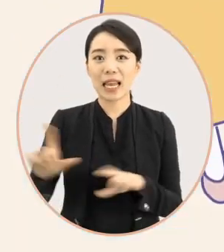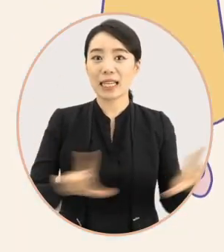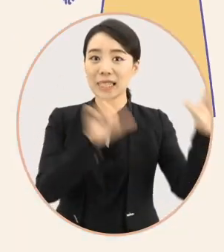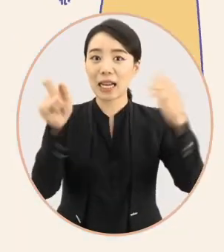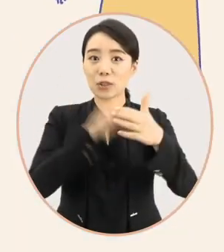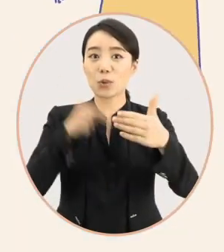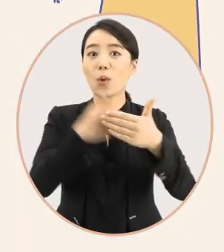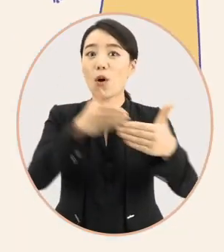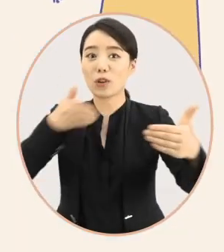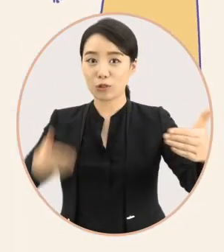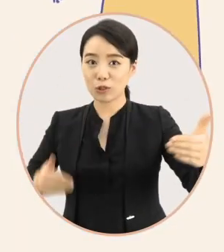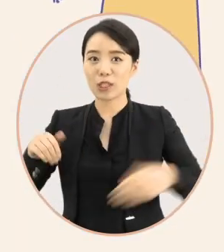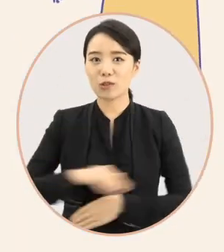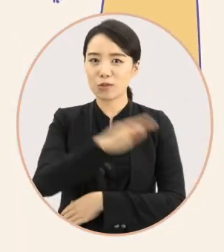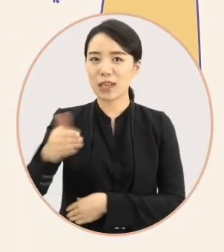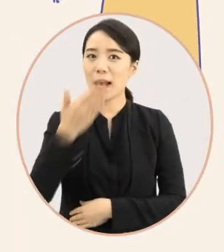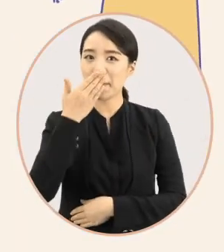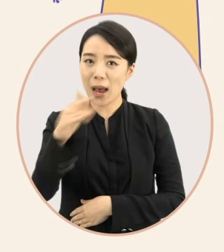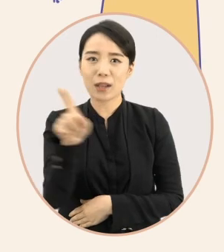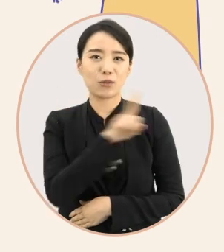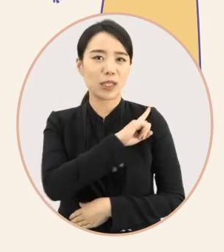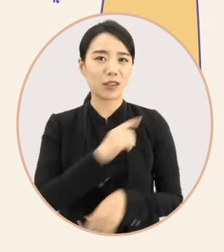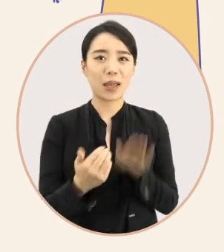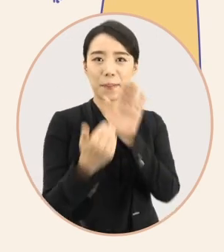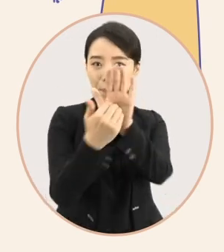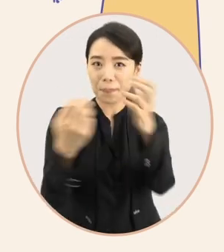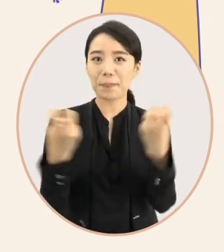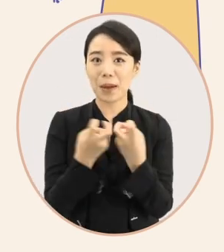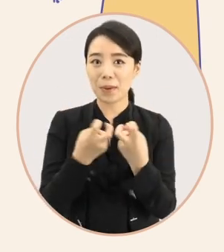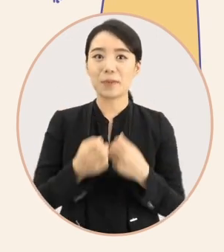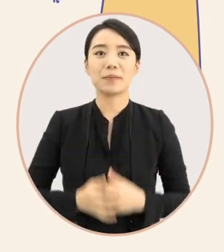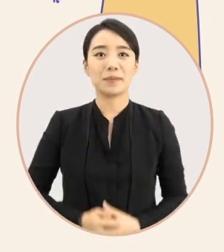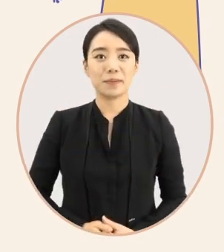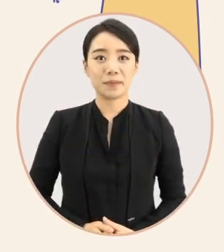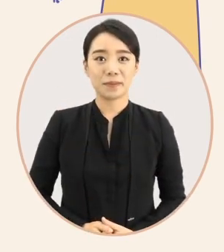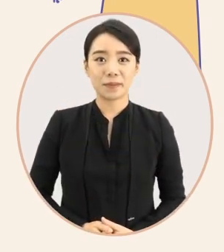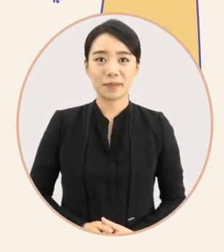생활 속 거리두기는 우리가 실천할 수 있는 최선의 예방법입니다.